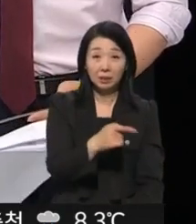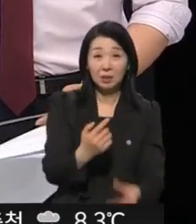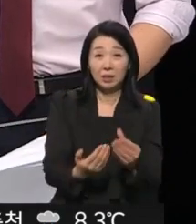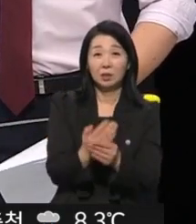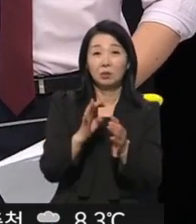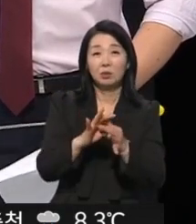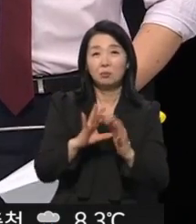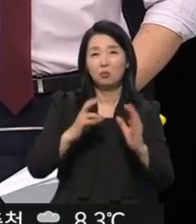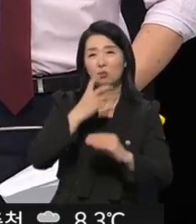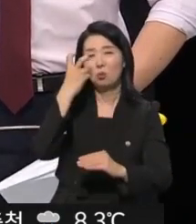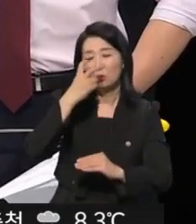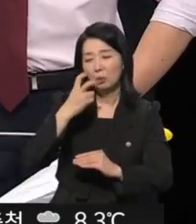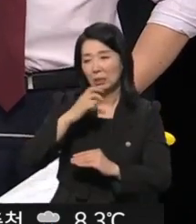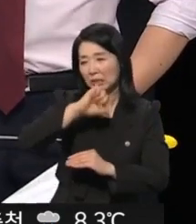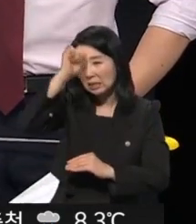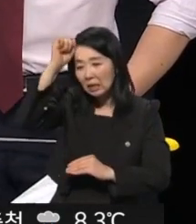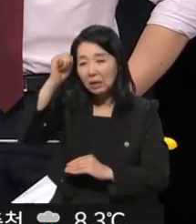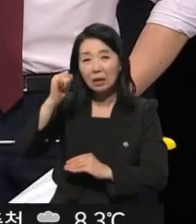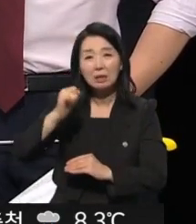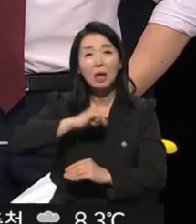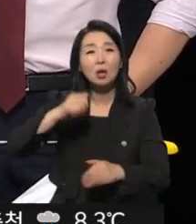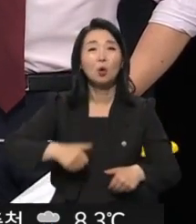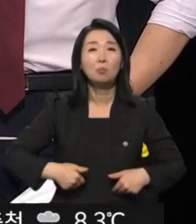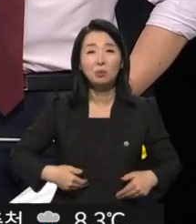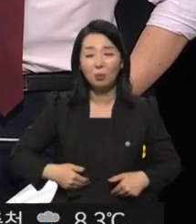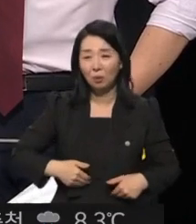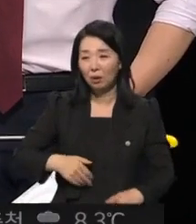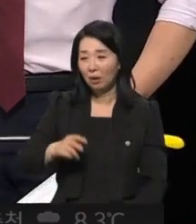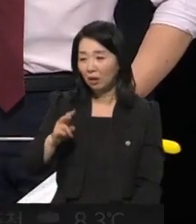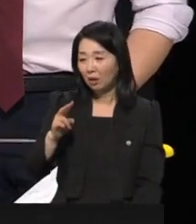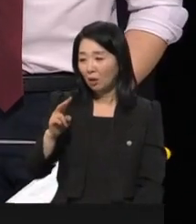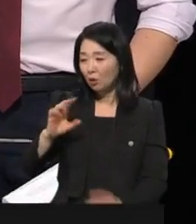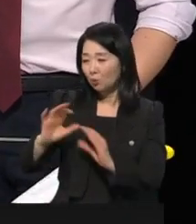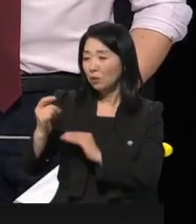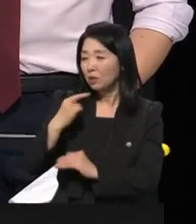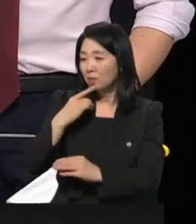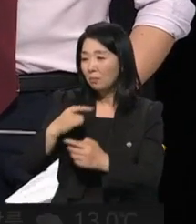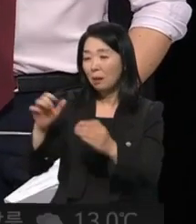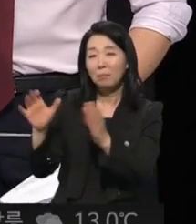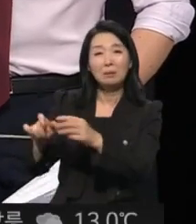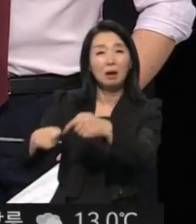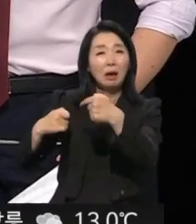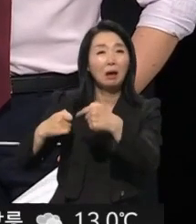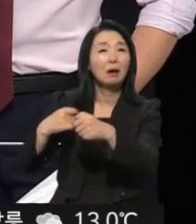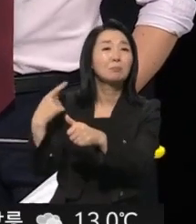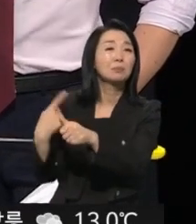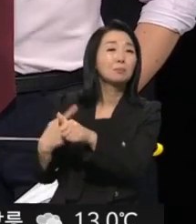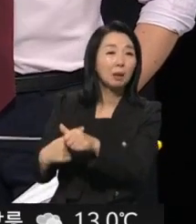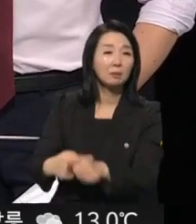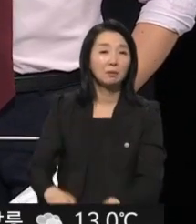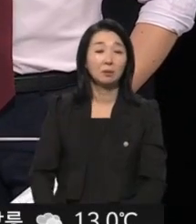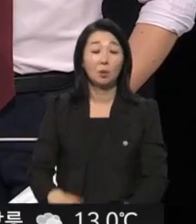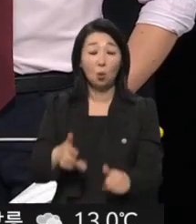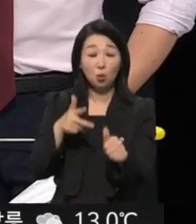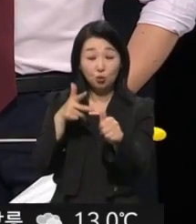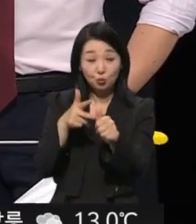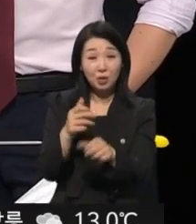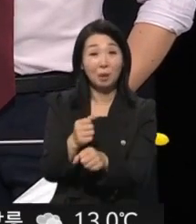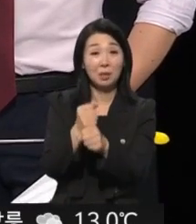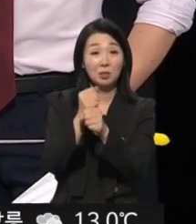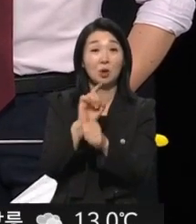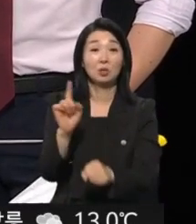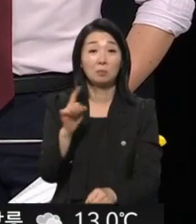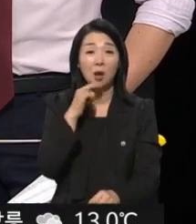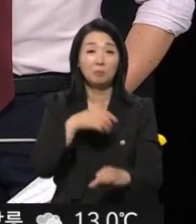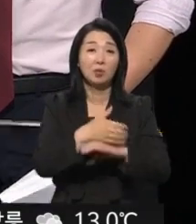국정조사와 예산안 처리를 앞둔 시점에 여당 지도부랑만 따로 만찬을 한 것을 두고 비판이 나오고 있죠. 오늘 주민 한마디는 이